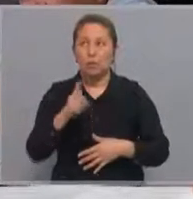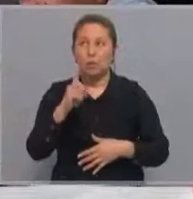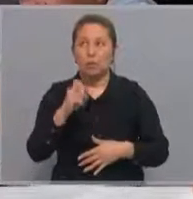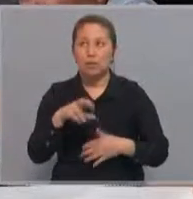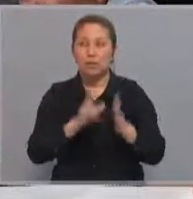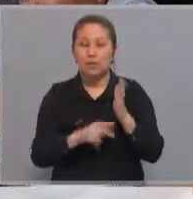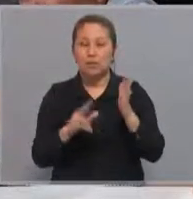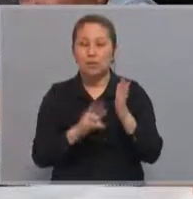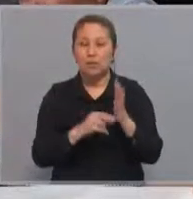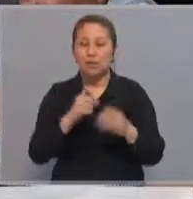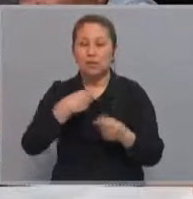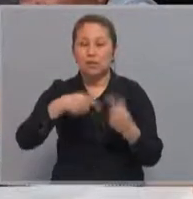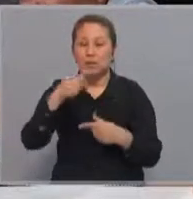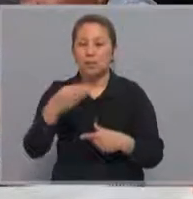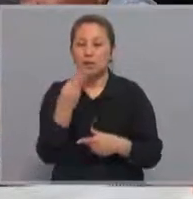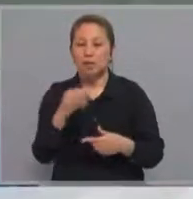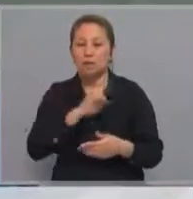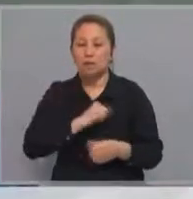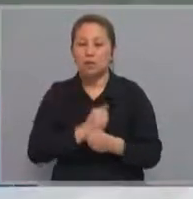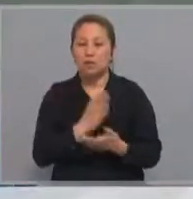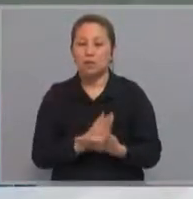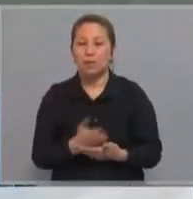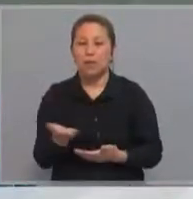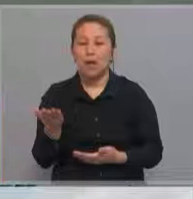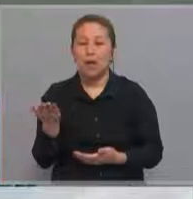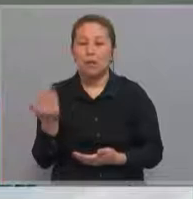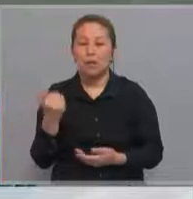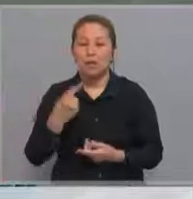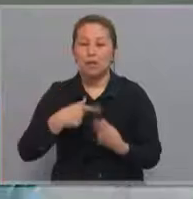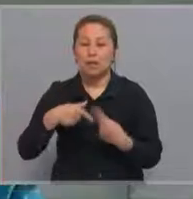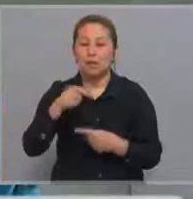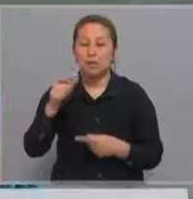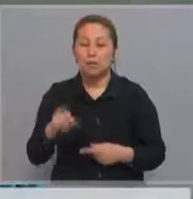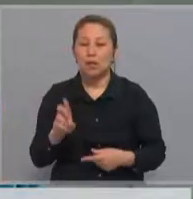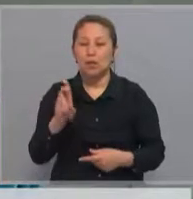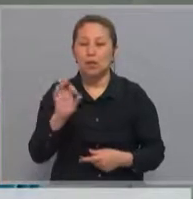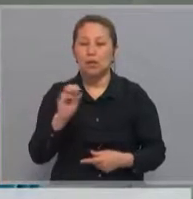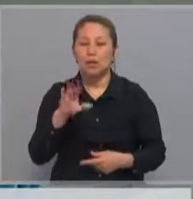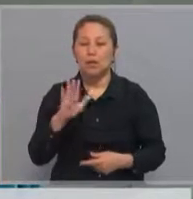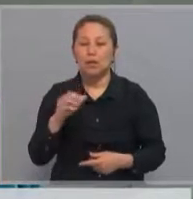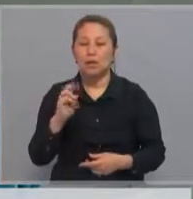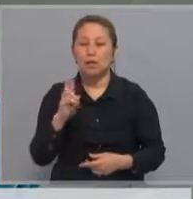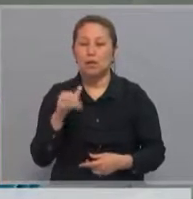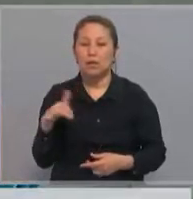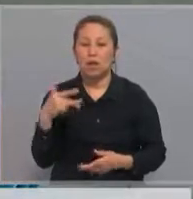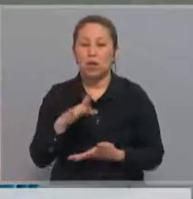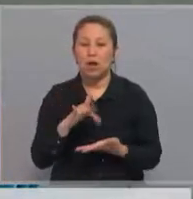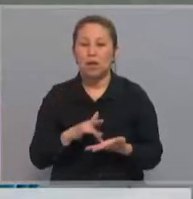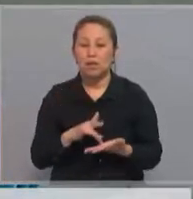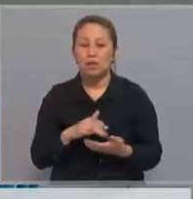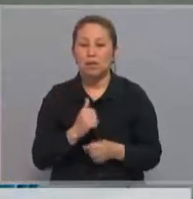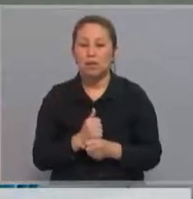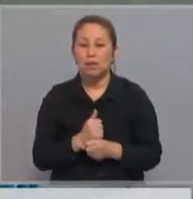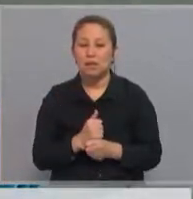1188 кәсіпкердің шағымы бойынша жұмыс істеп жатыр. Былтыр кәсіпкер Ботабекова қатысты Кентау қаласының жергілікті полиция қызметкерлерінің құқыққа